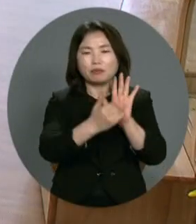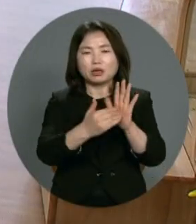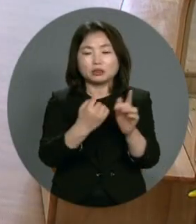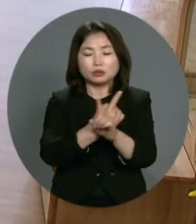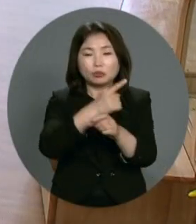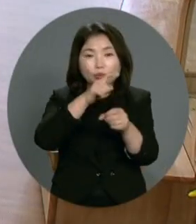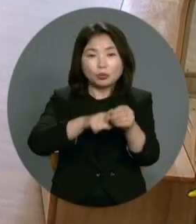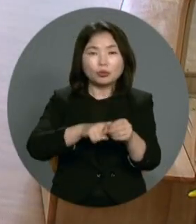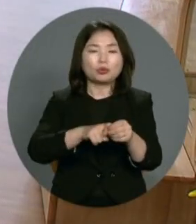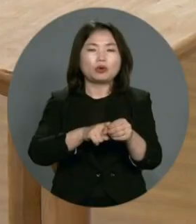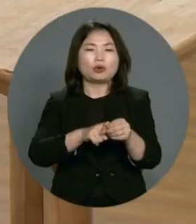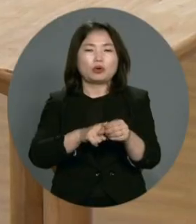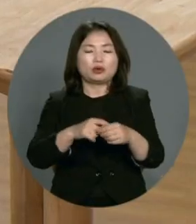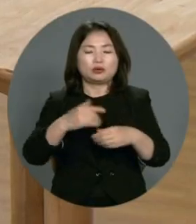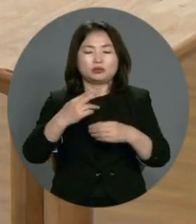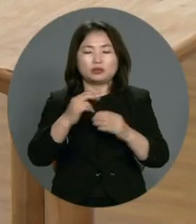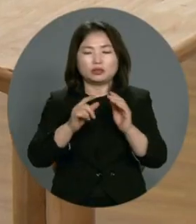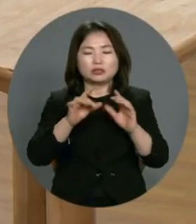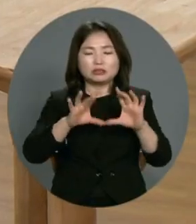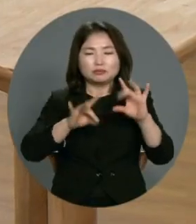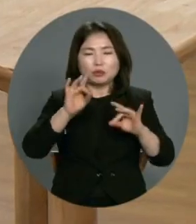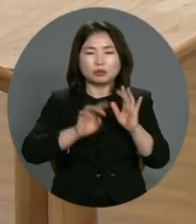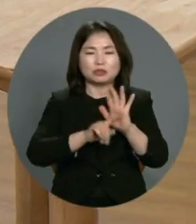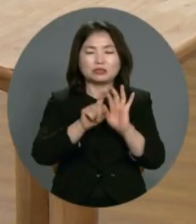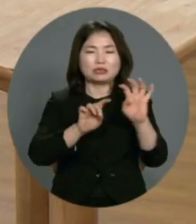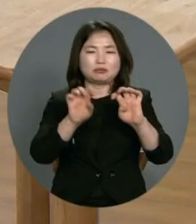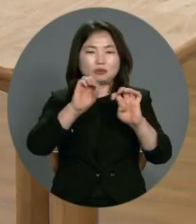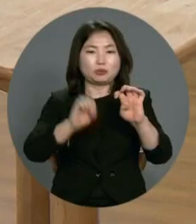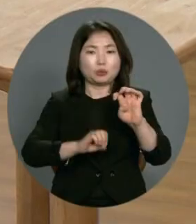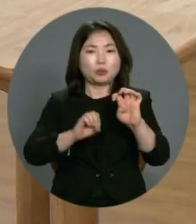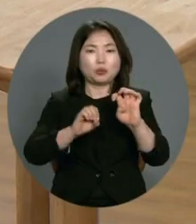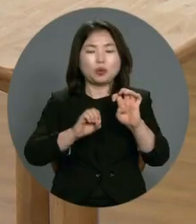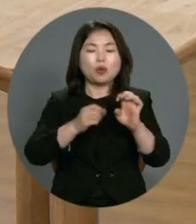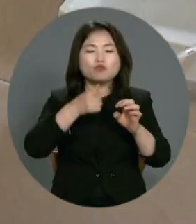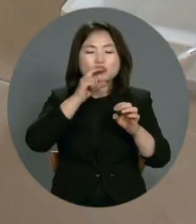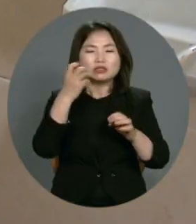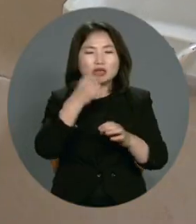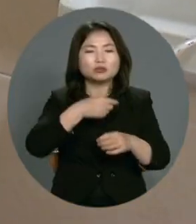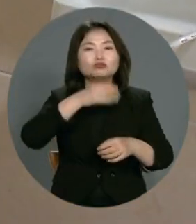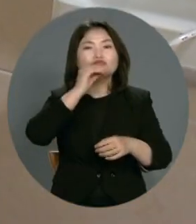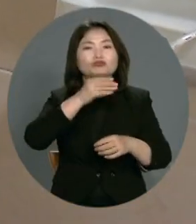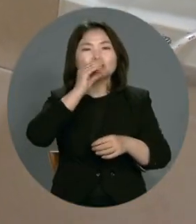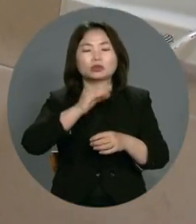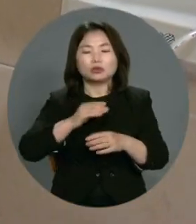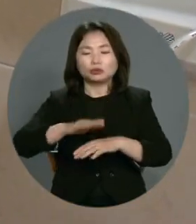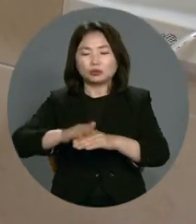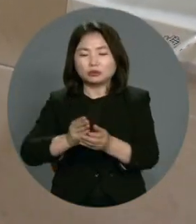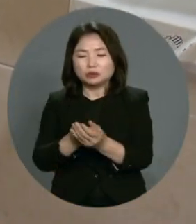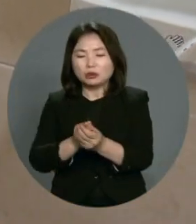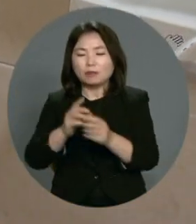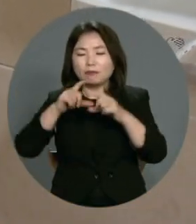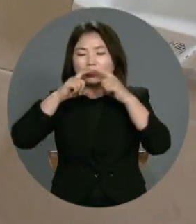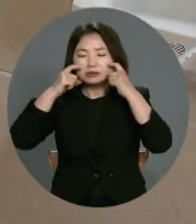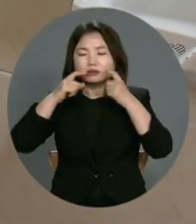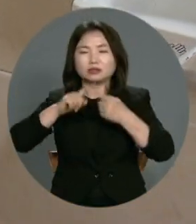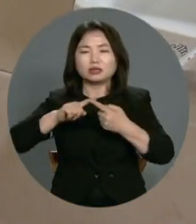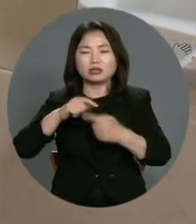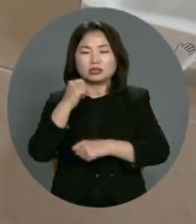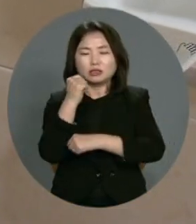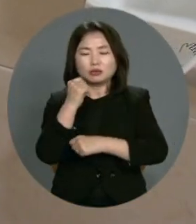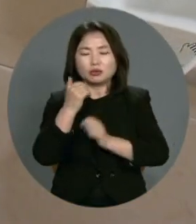치료를 위해서는 실내 습도를 40도 이상으로 유지하고 물 자주 마시기, 손 씻기, 마스크 착용 같이